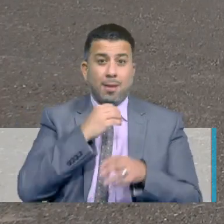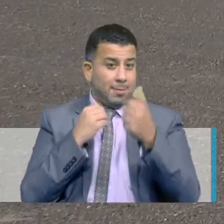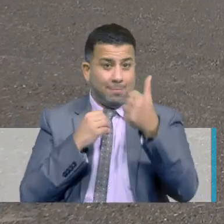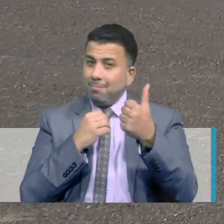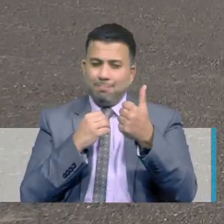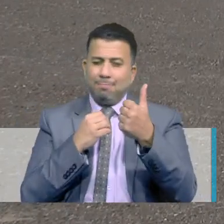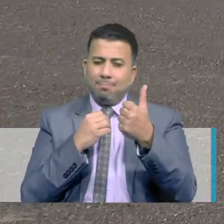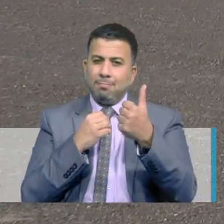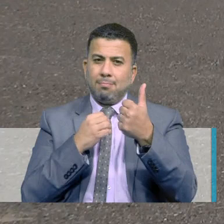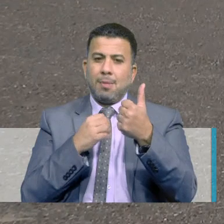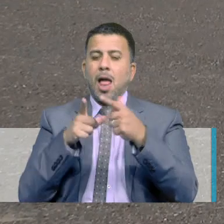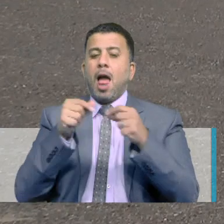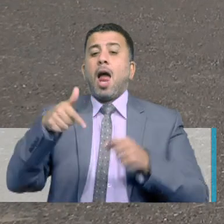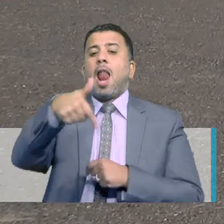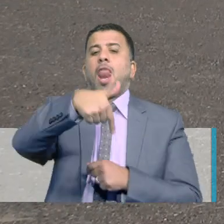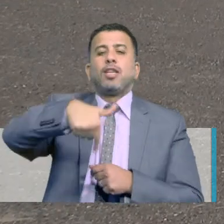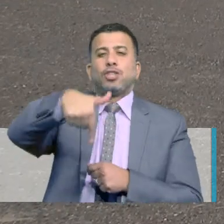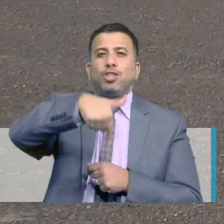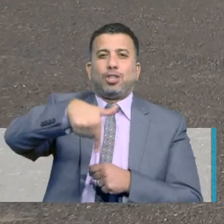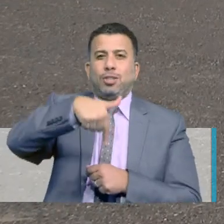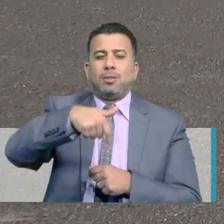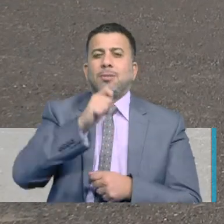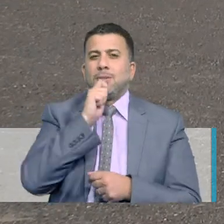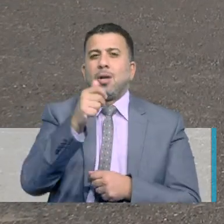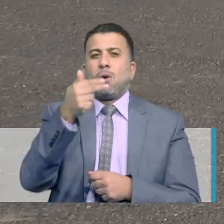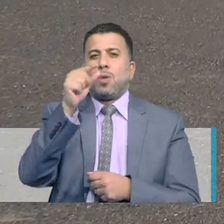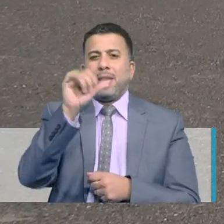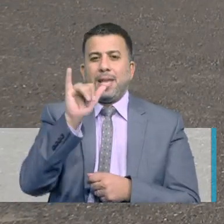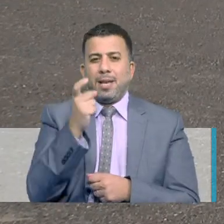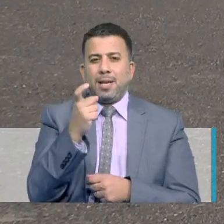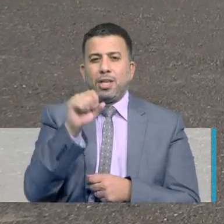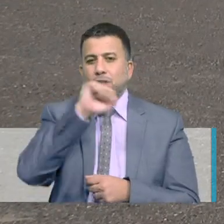بل على مستوى الخليج لاخبار الدار غدير المعيني الشارقه